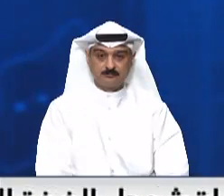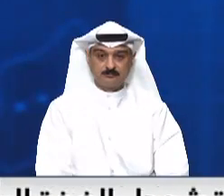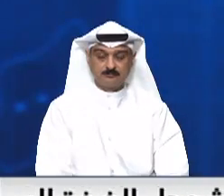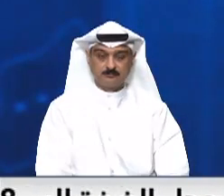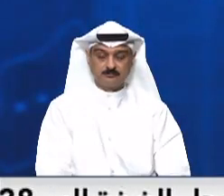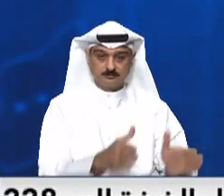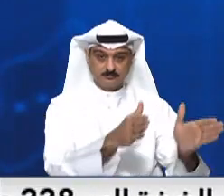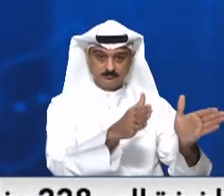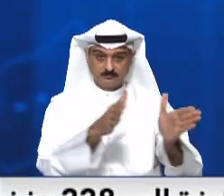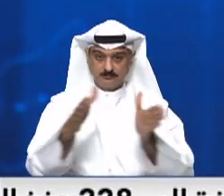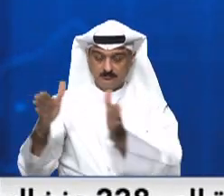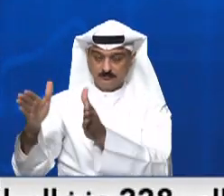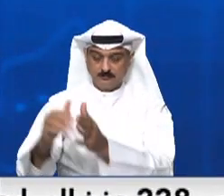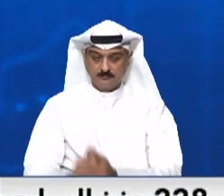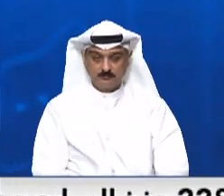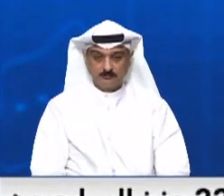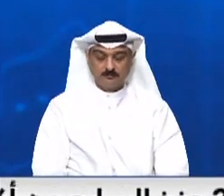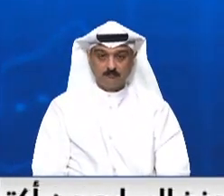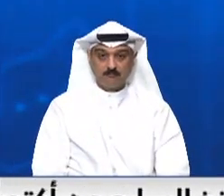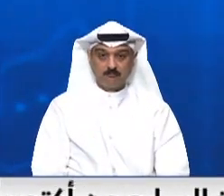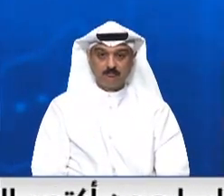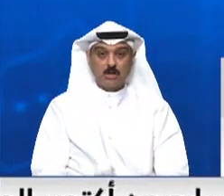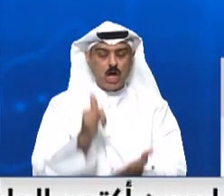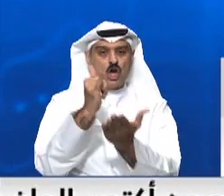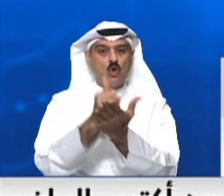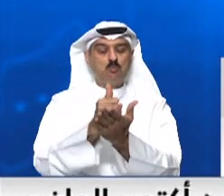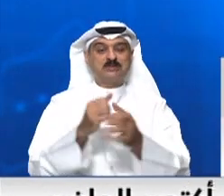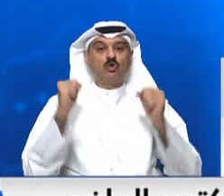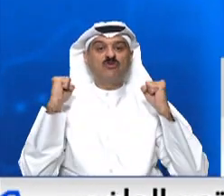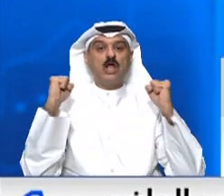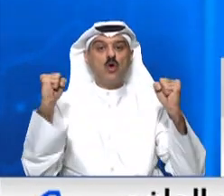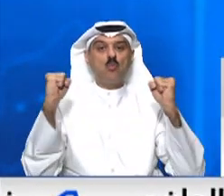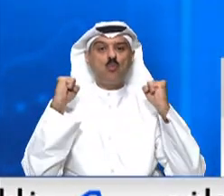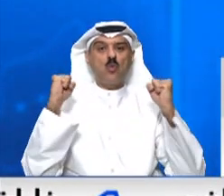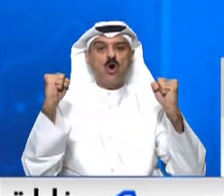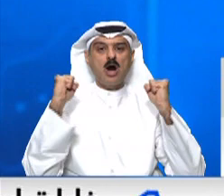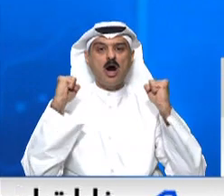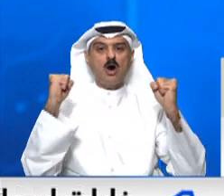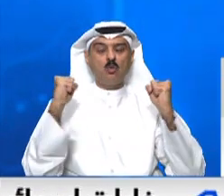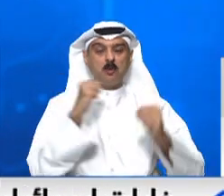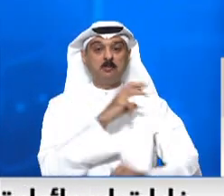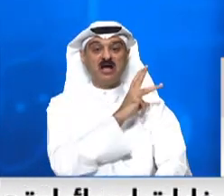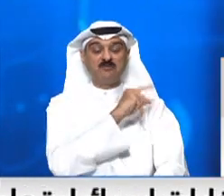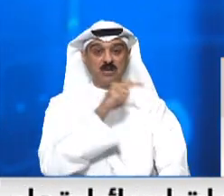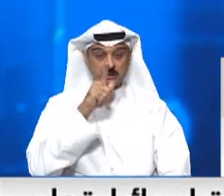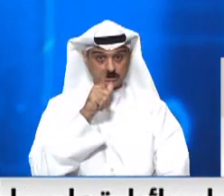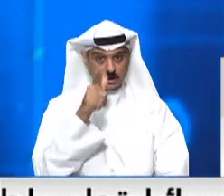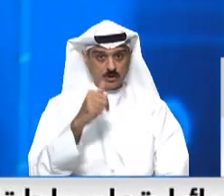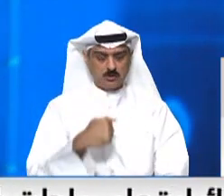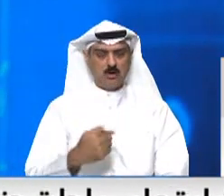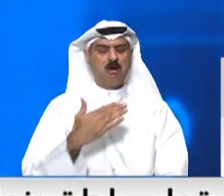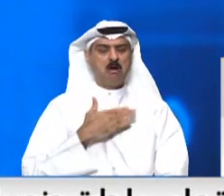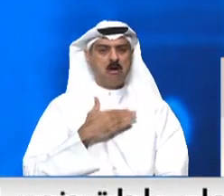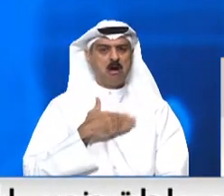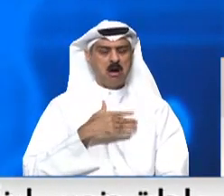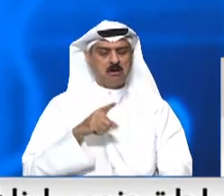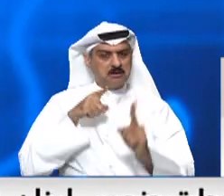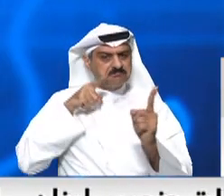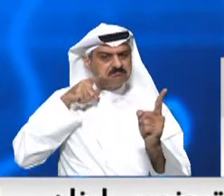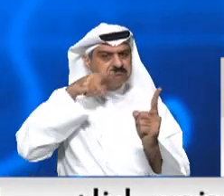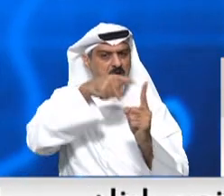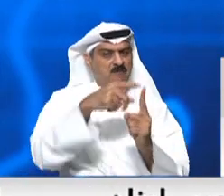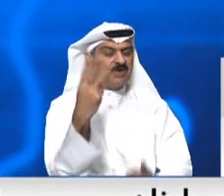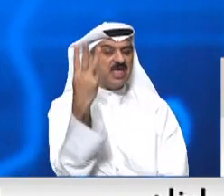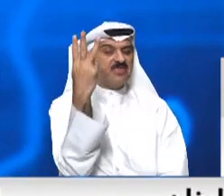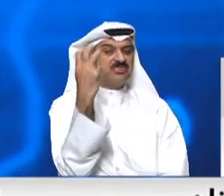قال الناطق باسم كتائب عز الدين القسام الذراع العسكري لحركه المقاومه حماس ان مقاتل المقاومه استهدف